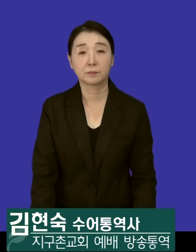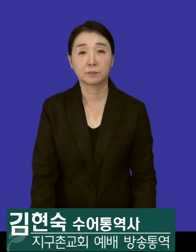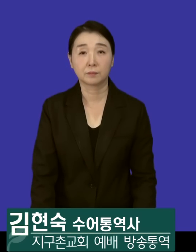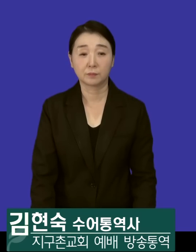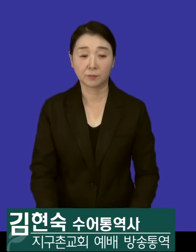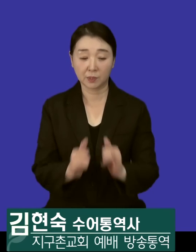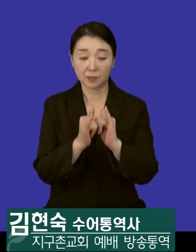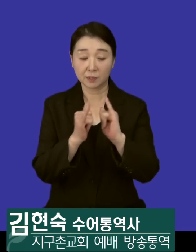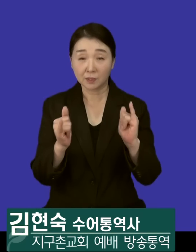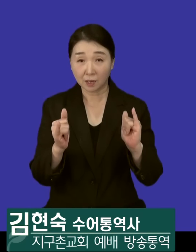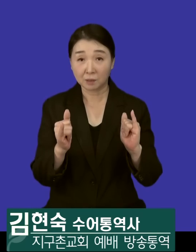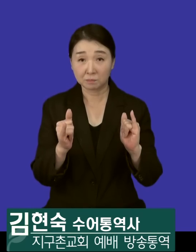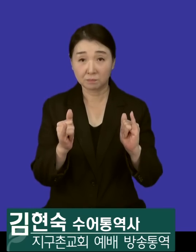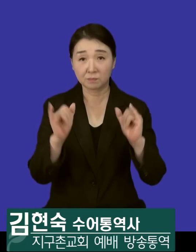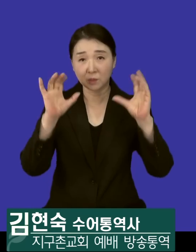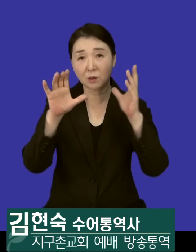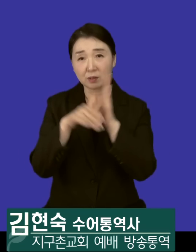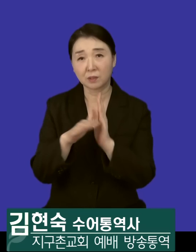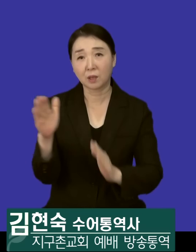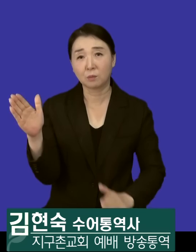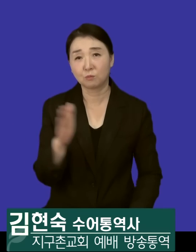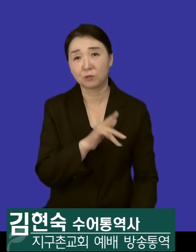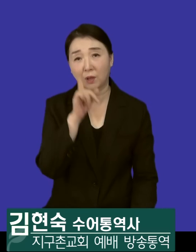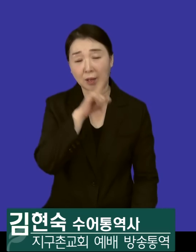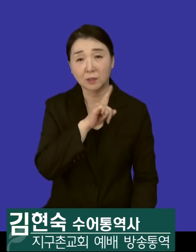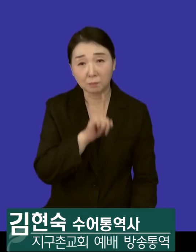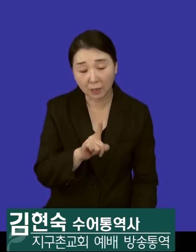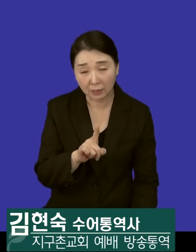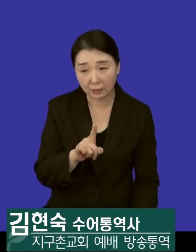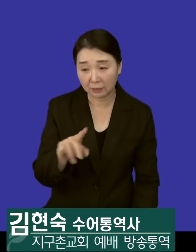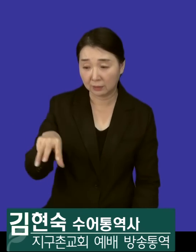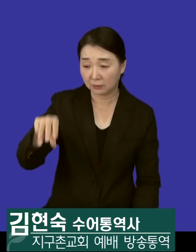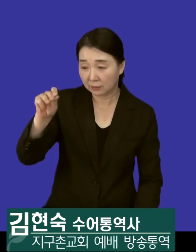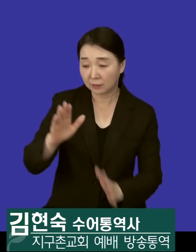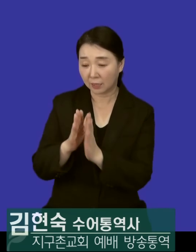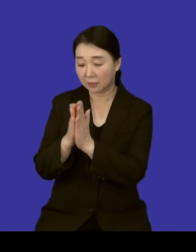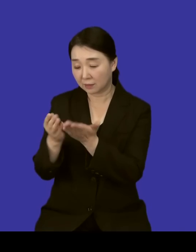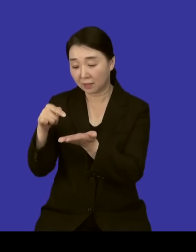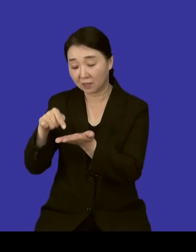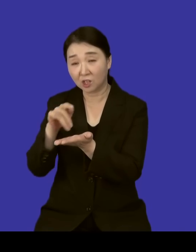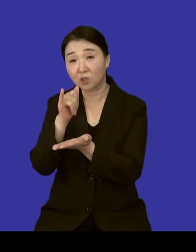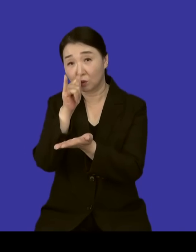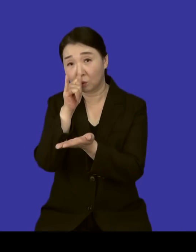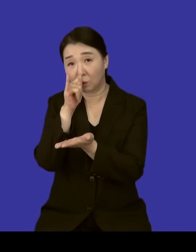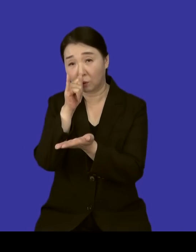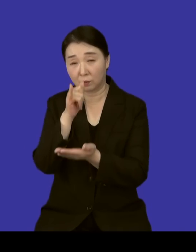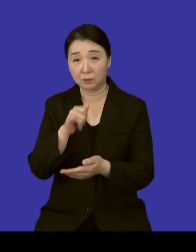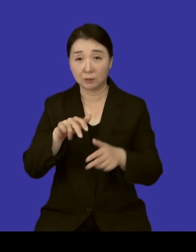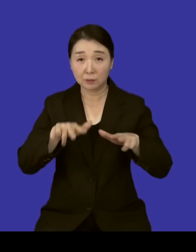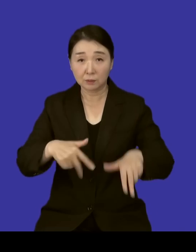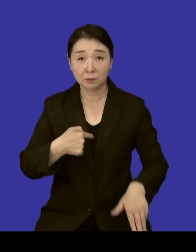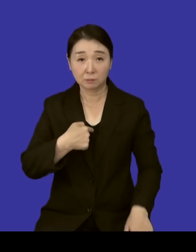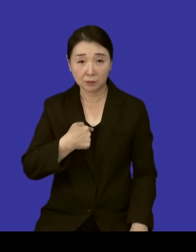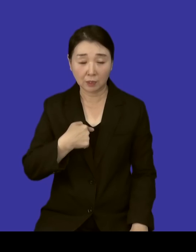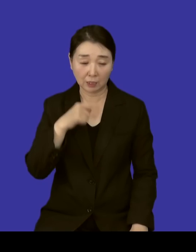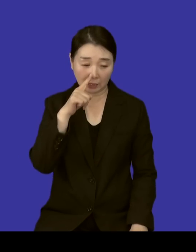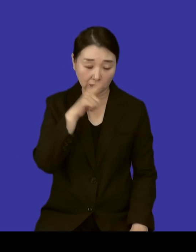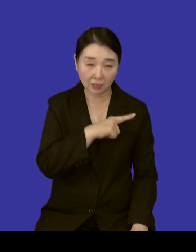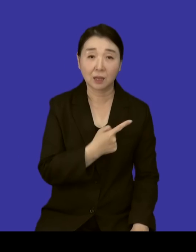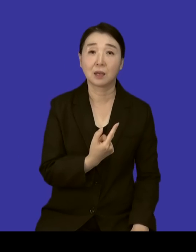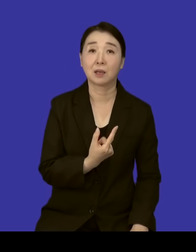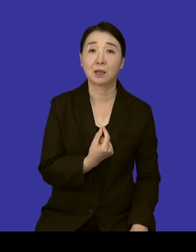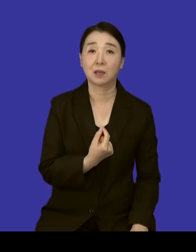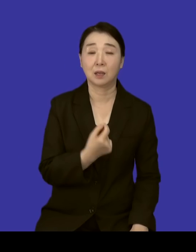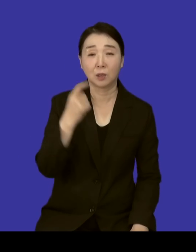사람이 어려서부터 악하다고. 그 8장 창세기 있는 것부터 그 내가 지금 이제 그 악한 거죠. 예.